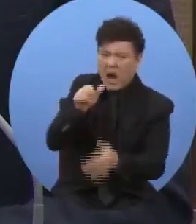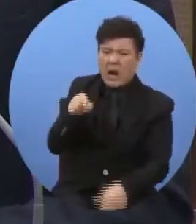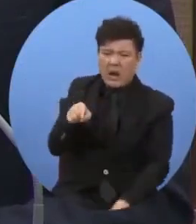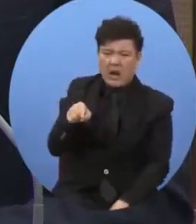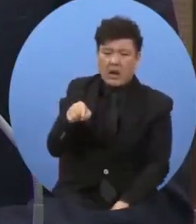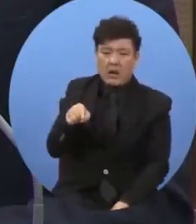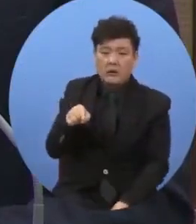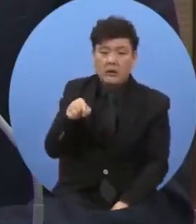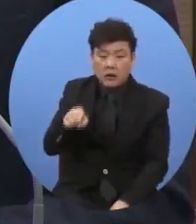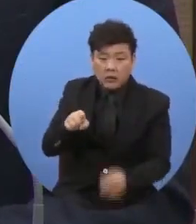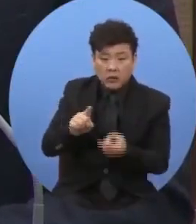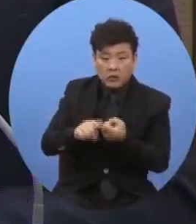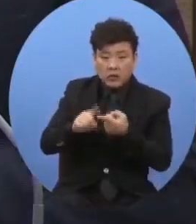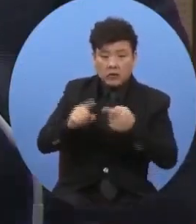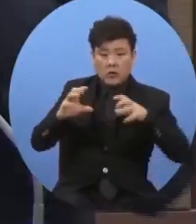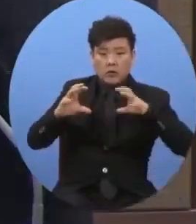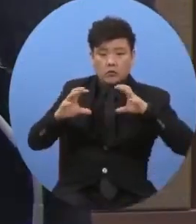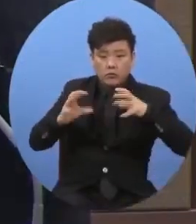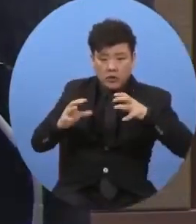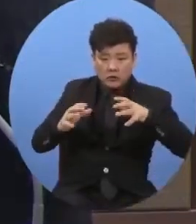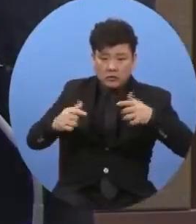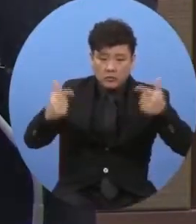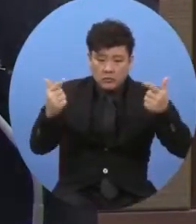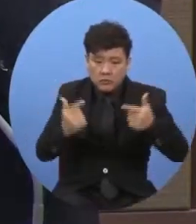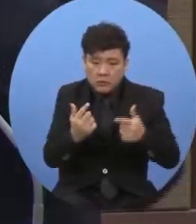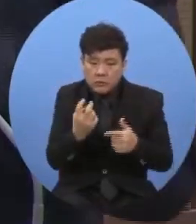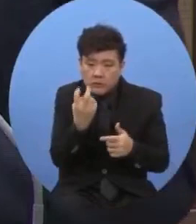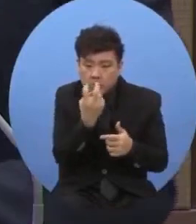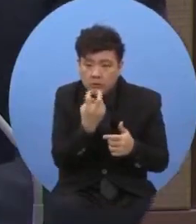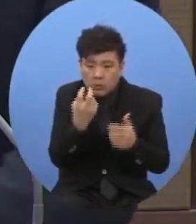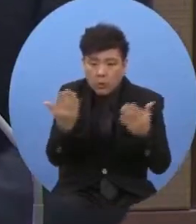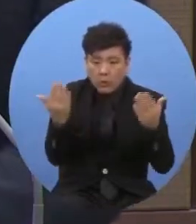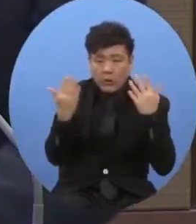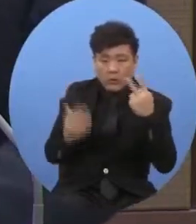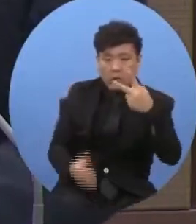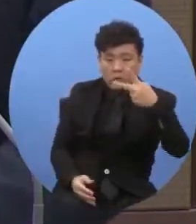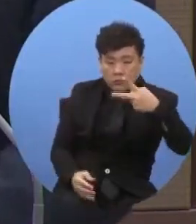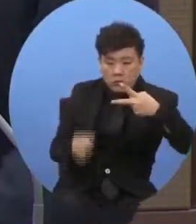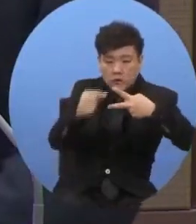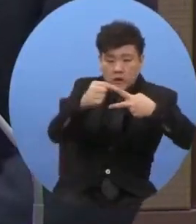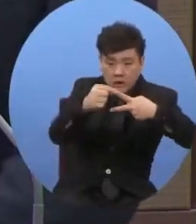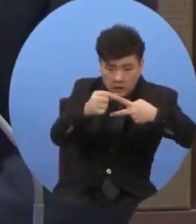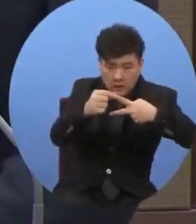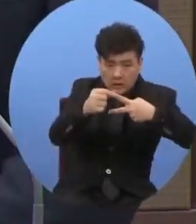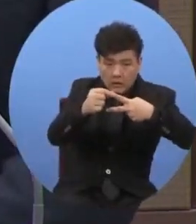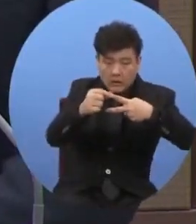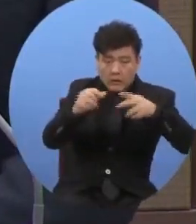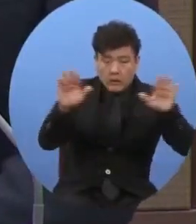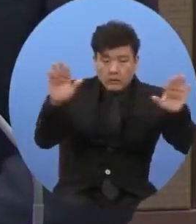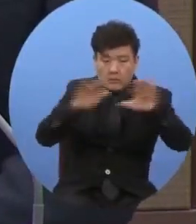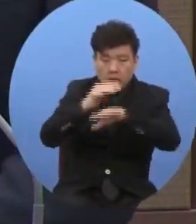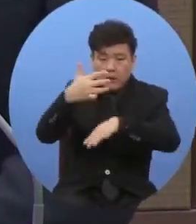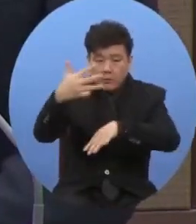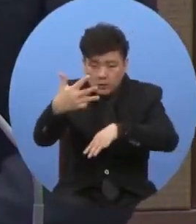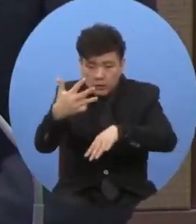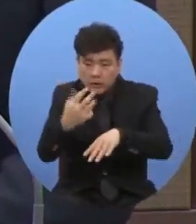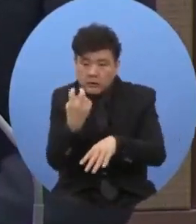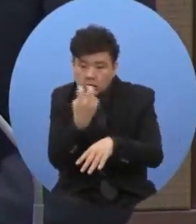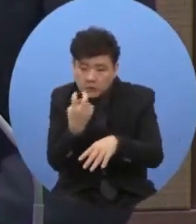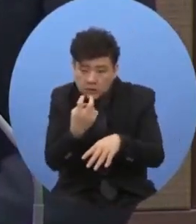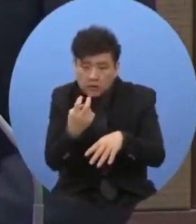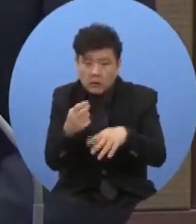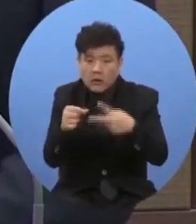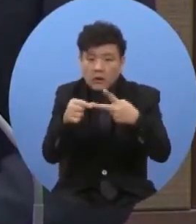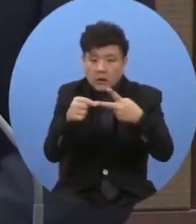근데 이건 저는 국가적으로 늘봄 학교는 두 가지가 있습니다. 하나는 8시까지 돌봄을 하는 것 하나고요.